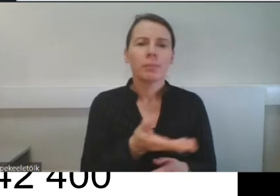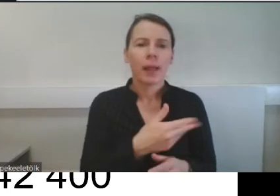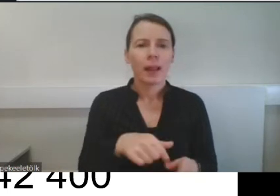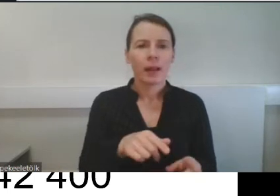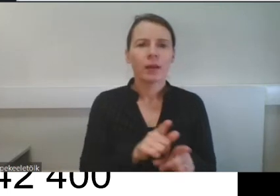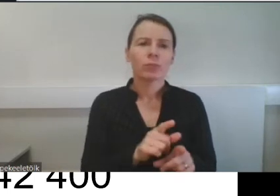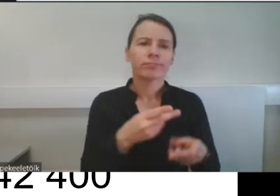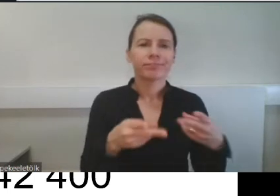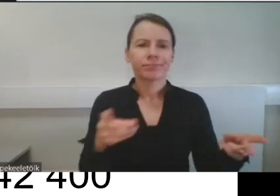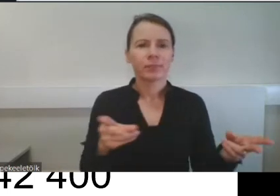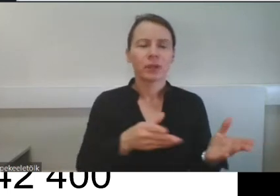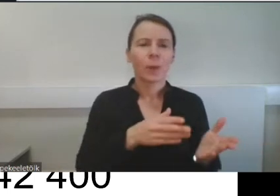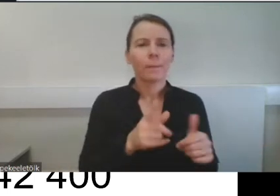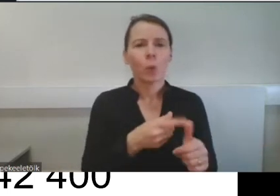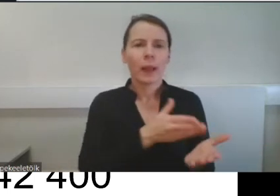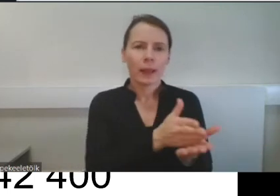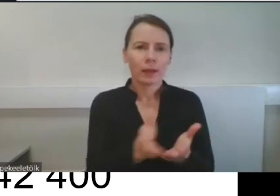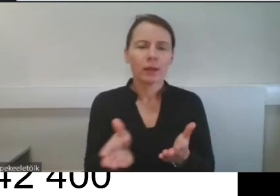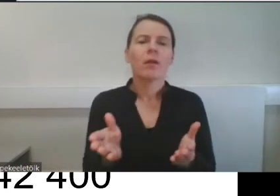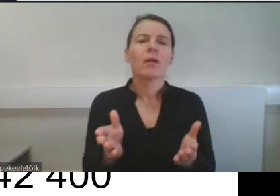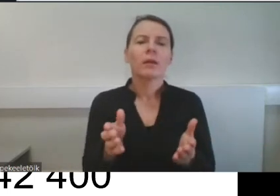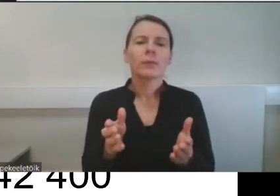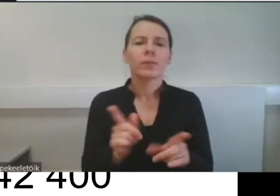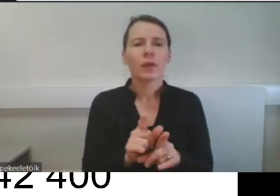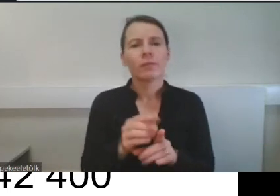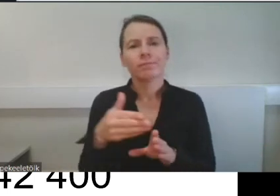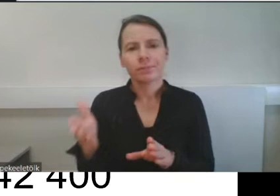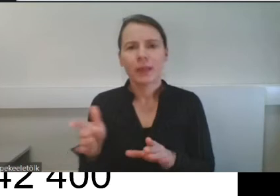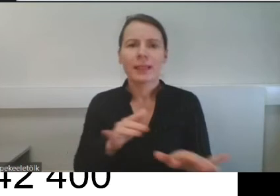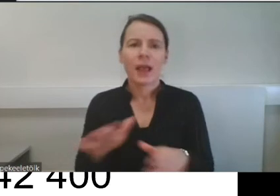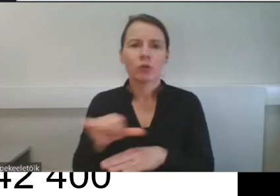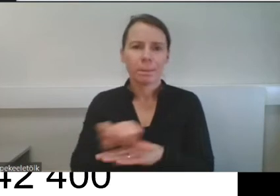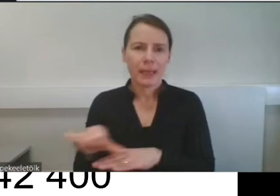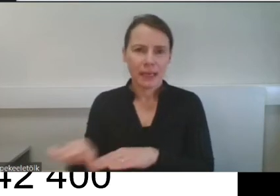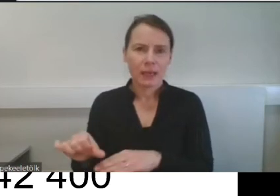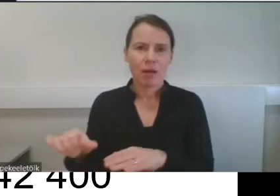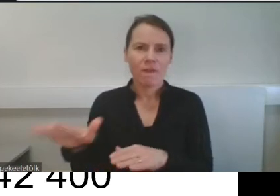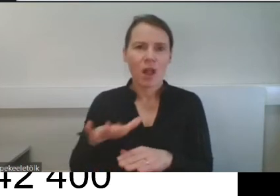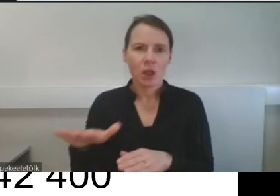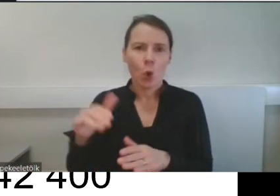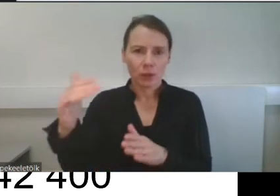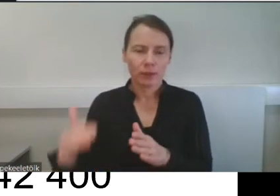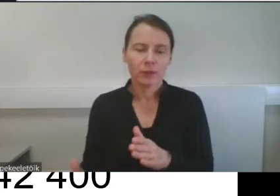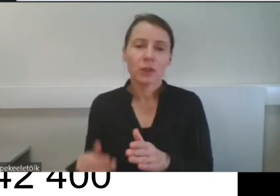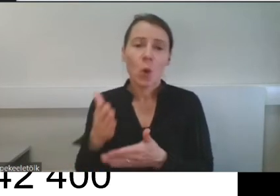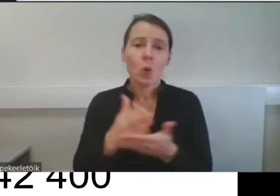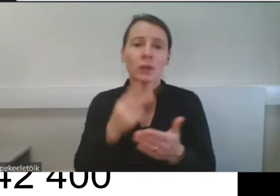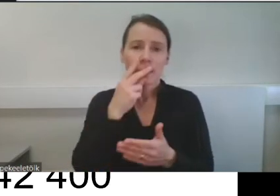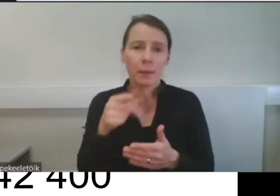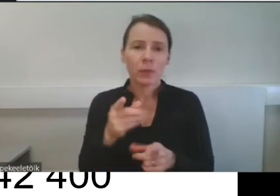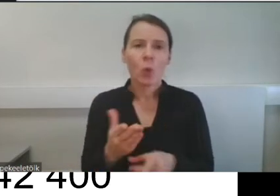vaadates siis nagu olukorda oktoobris 2020, siis üldise nagu elanikkonna nagu